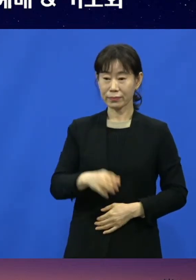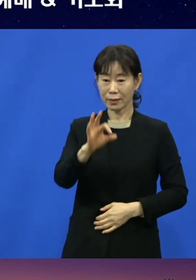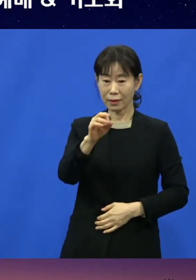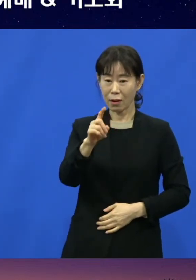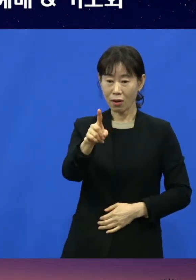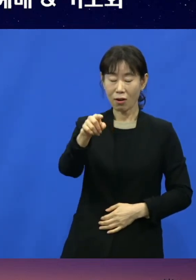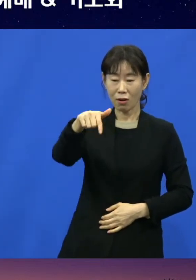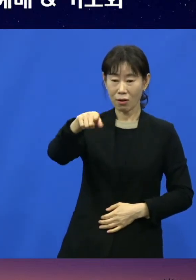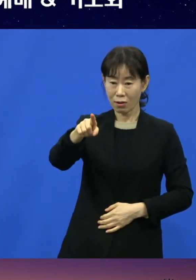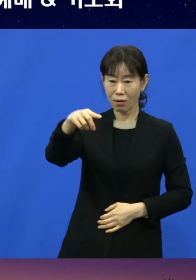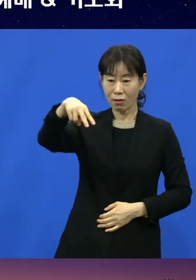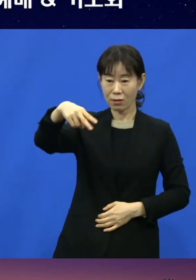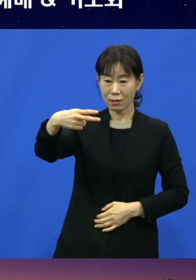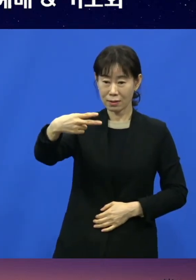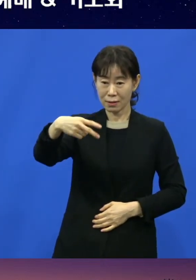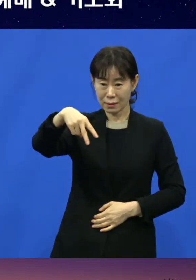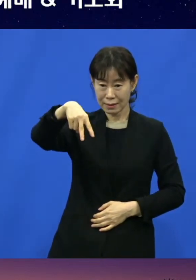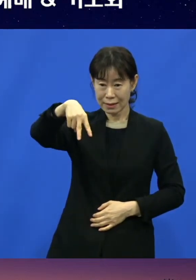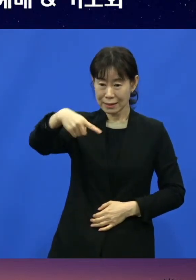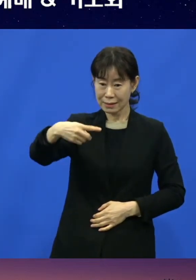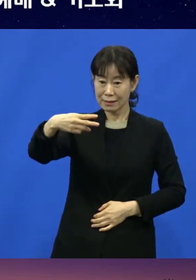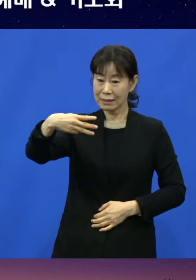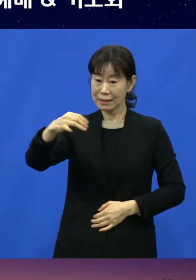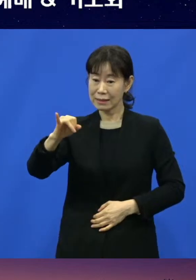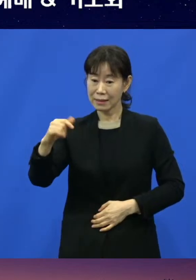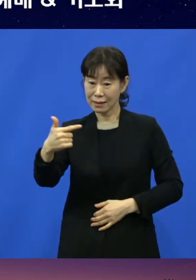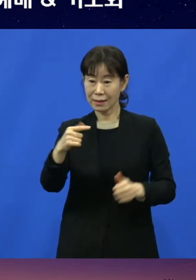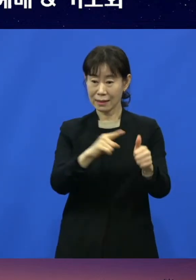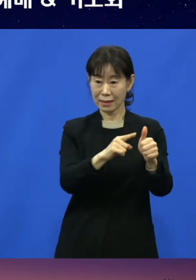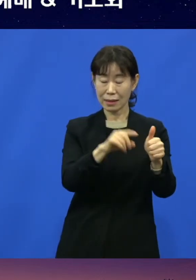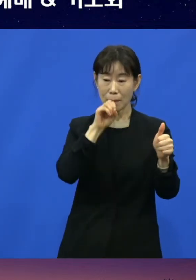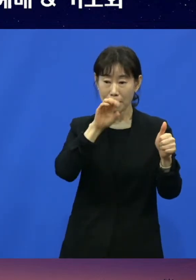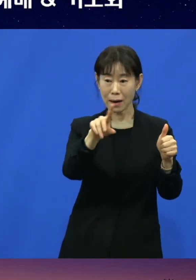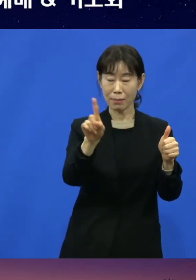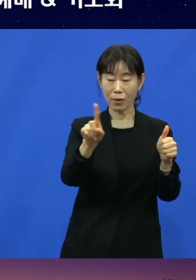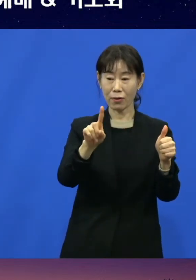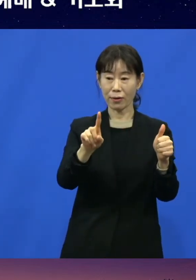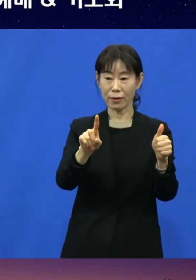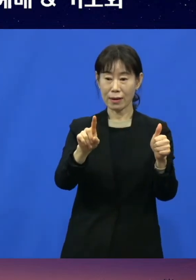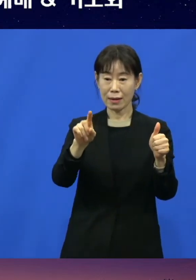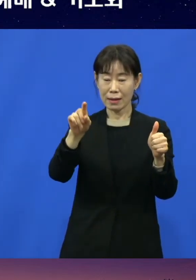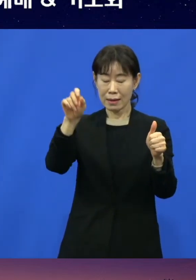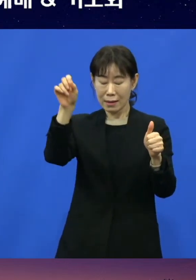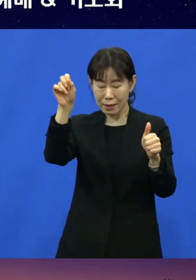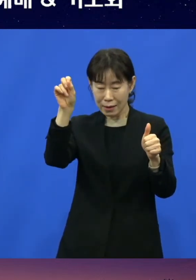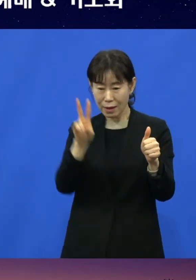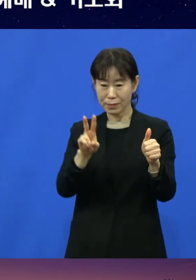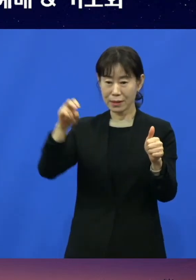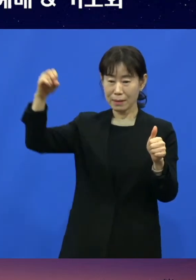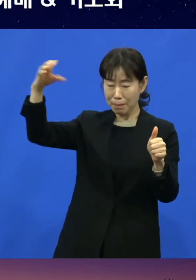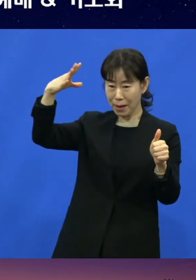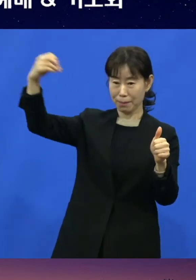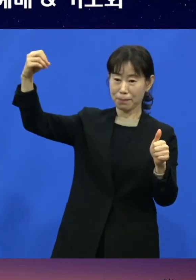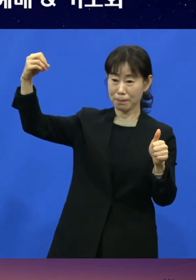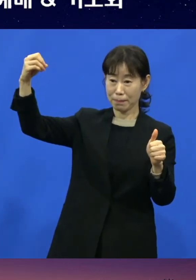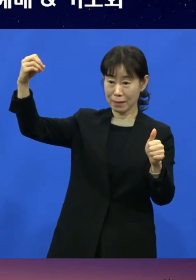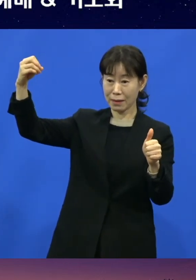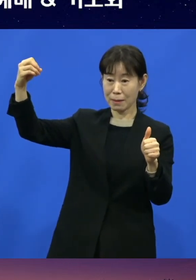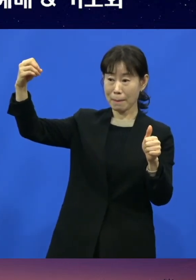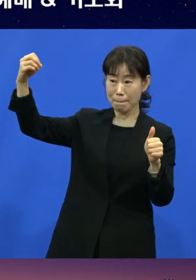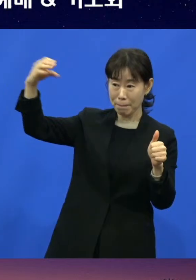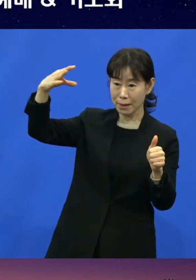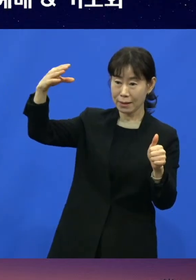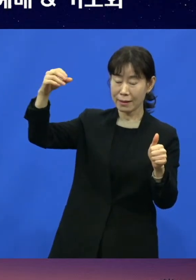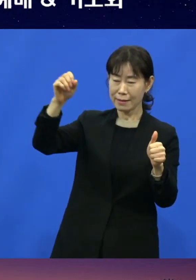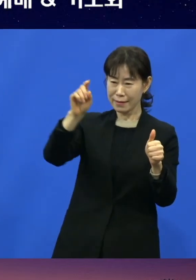어거스틴의 표현대로라면 섬광처럼 딱 한 번, 섬광이 있잖아요. 쫙 빛이 나는데 딱